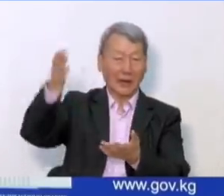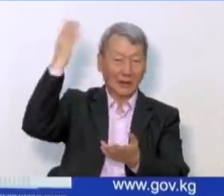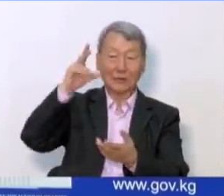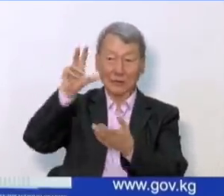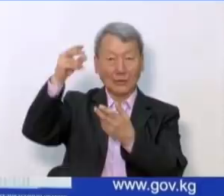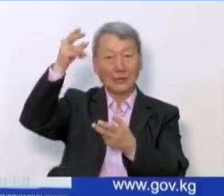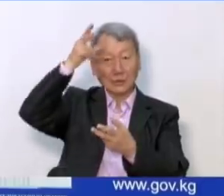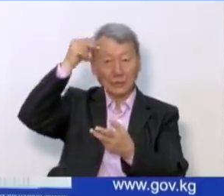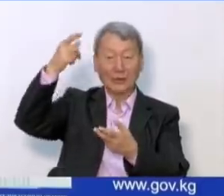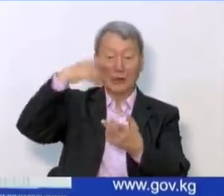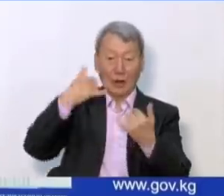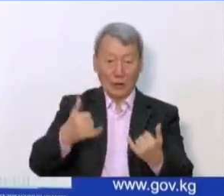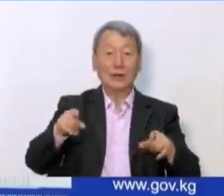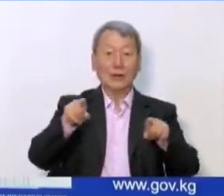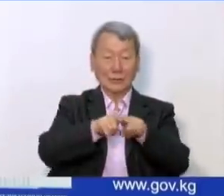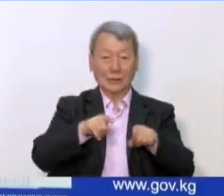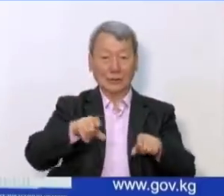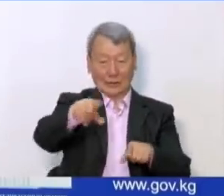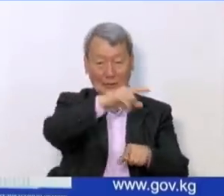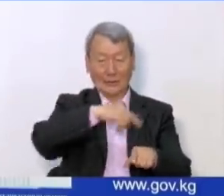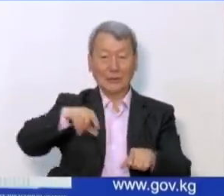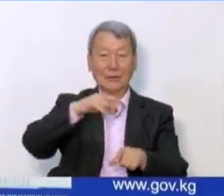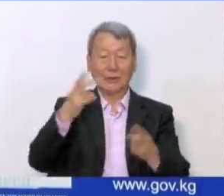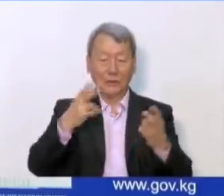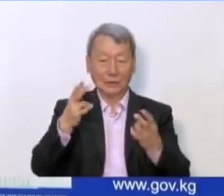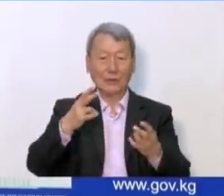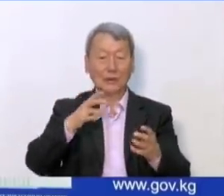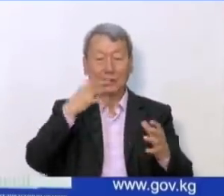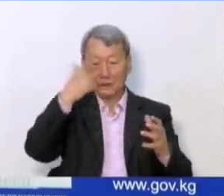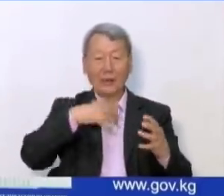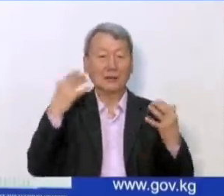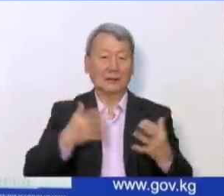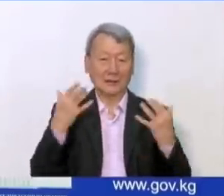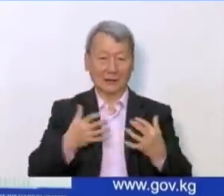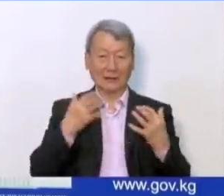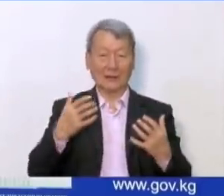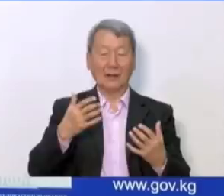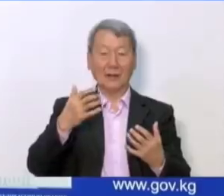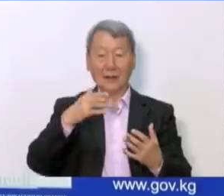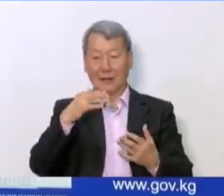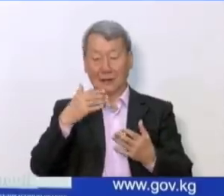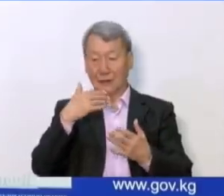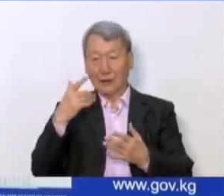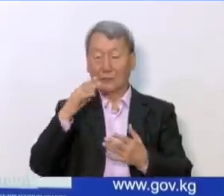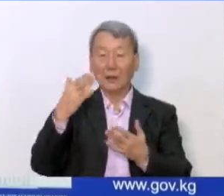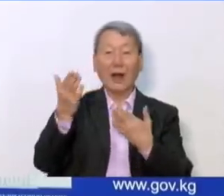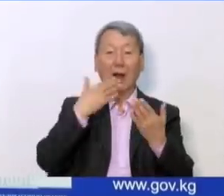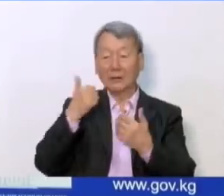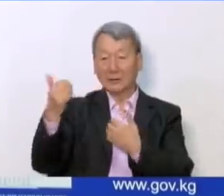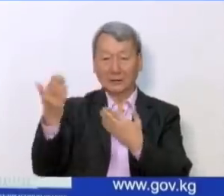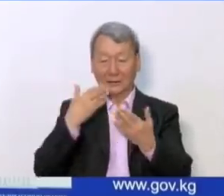жерде мына ушул аяр катмарды сактап калуу боюнча ушул бирден бир жакшы жолу